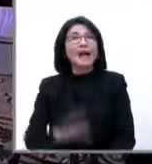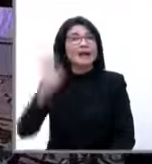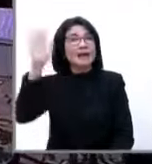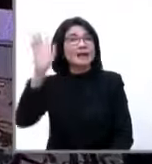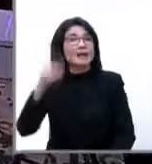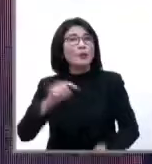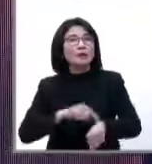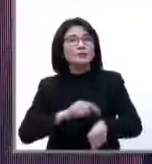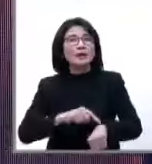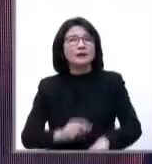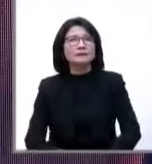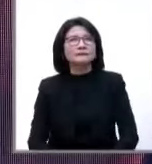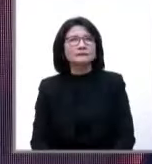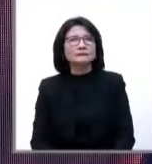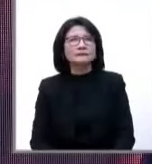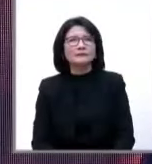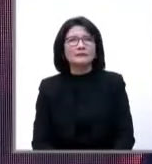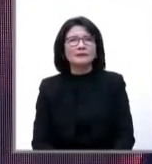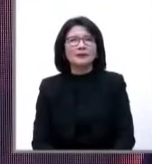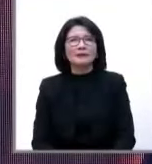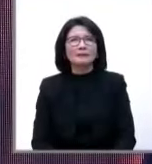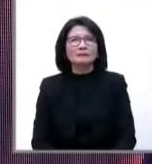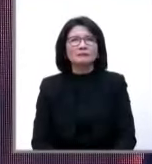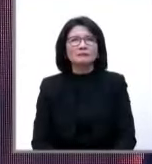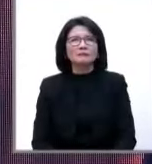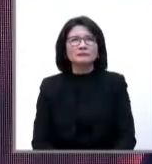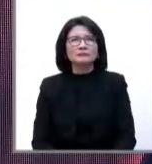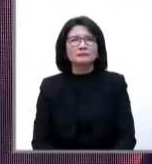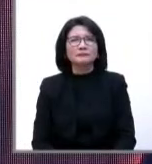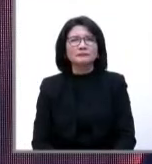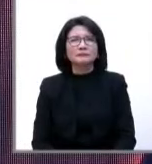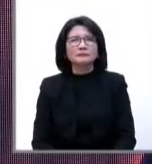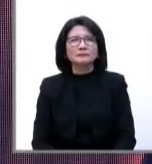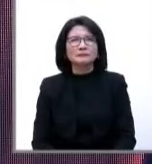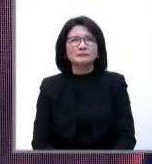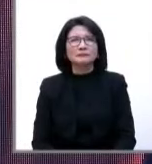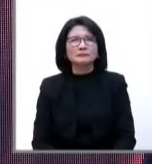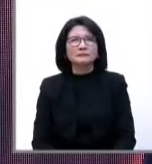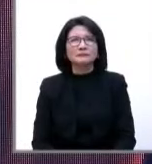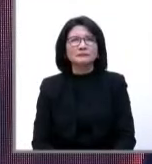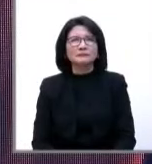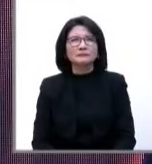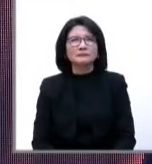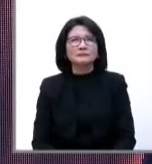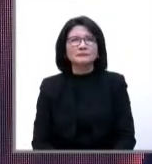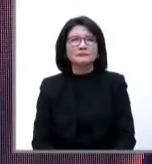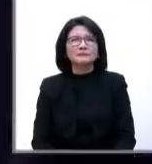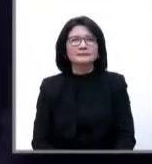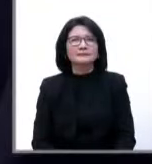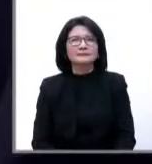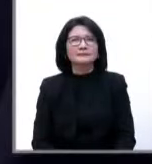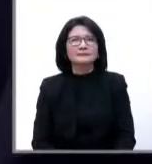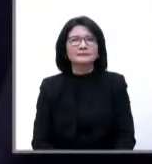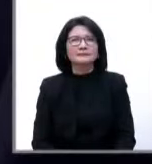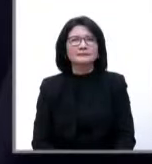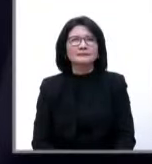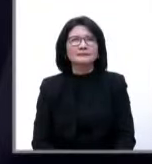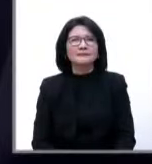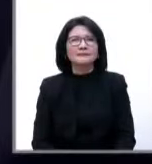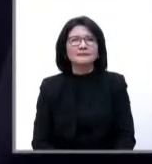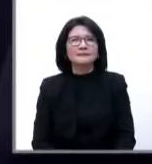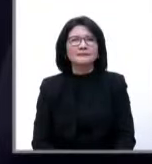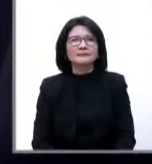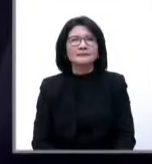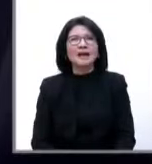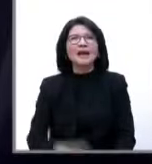ada waktunya nanti ada waktunya cukup cukup kami persilakan